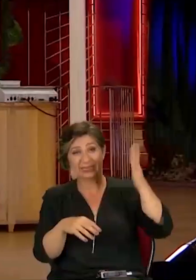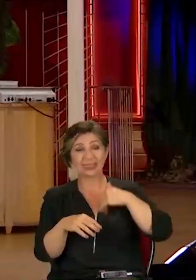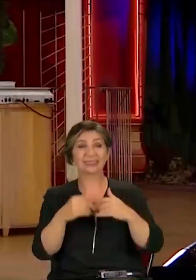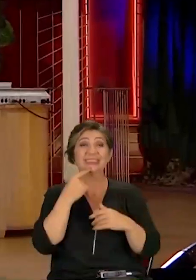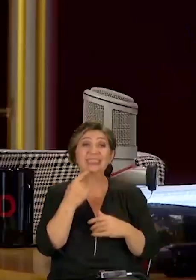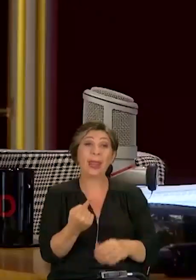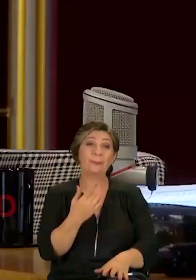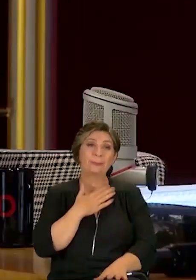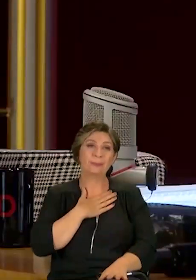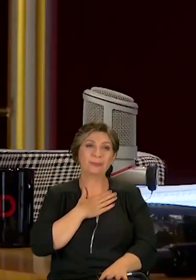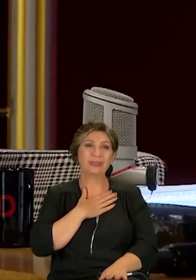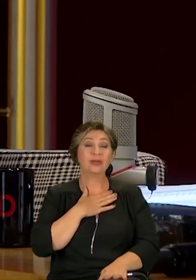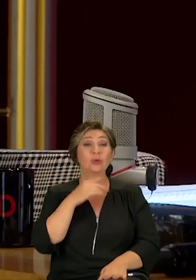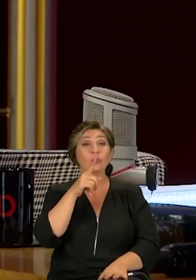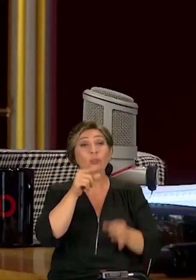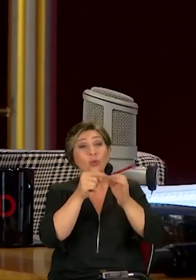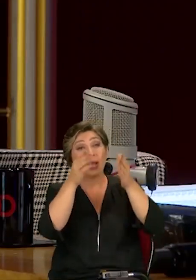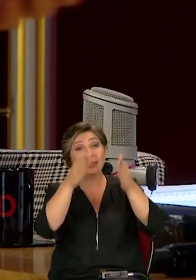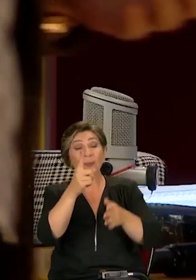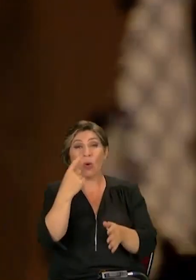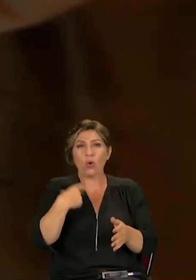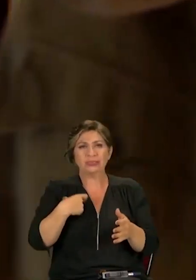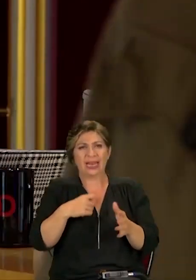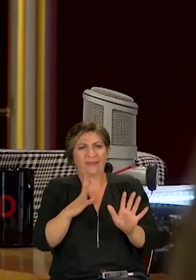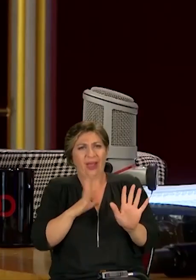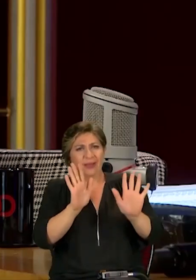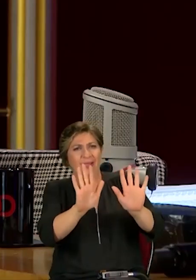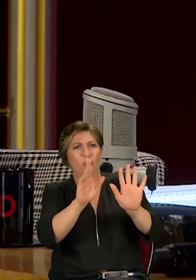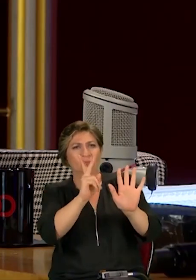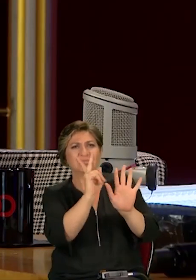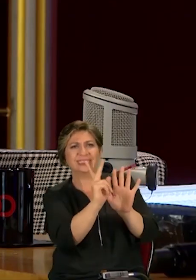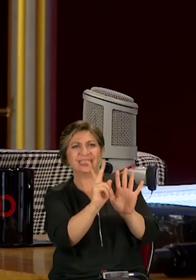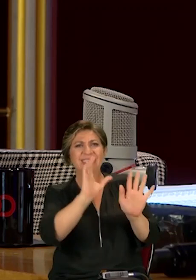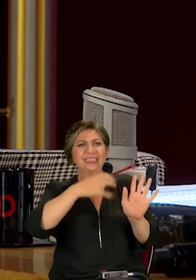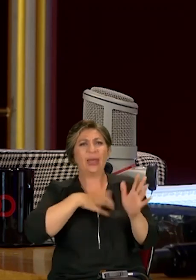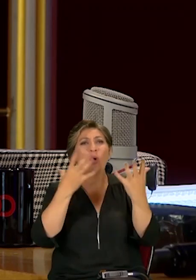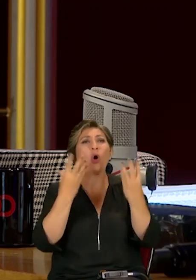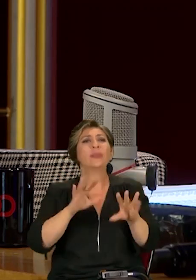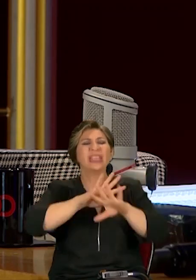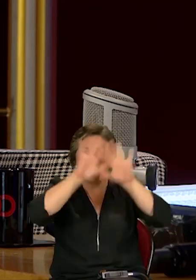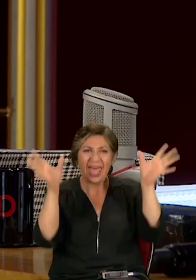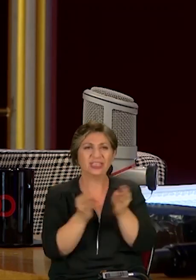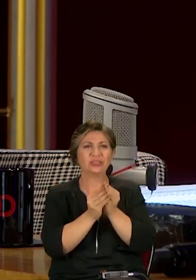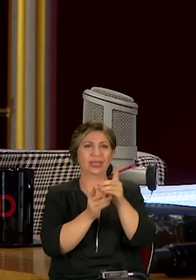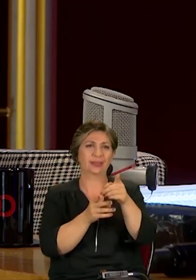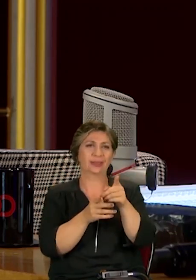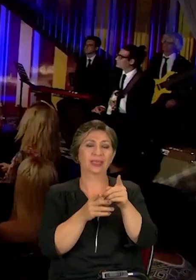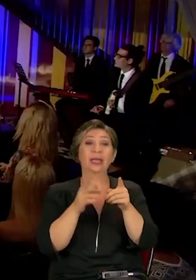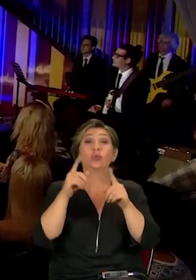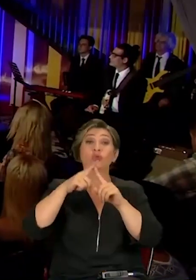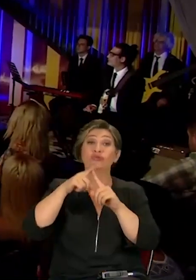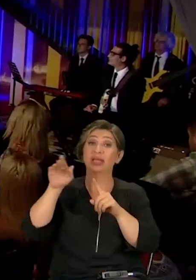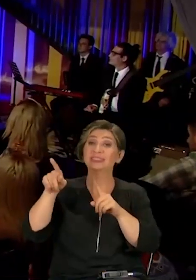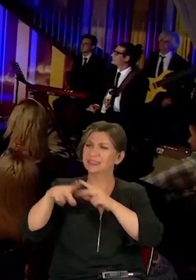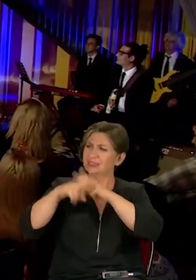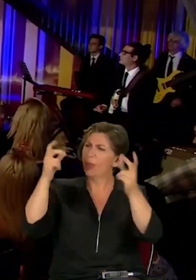Hemen gelsin derim. Yani Burhan'da böyle bir özellik var. Bu senin sahip olamadığın her şey.